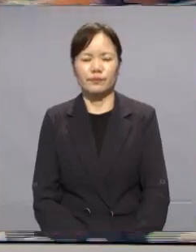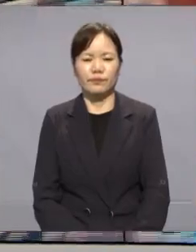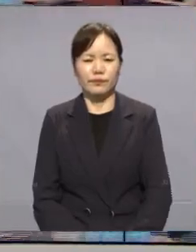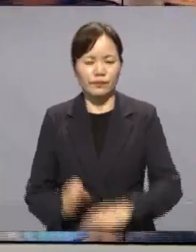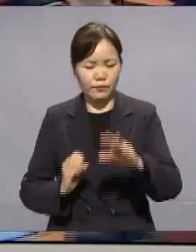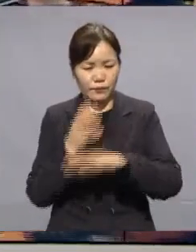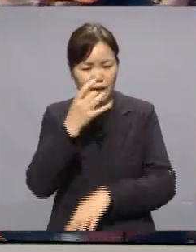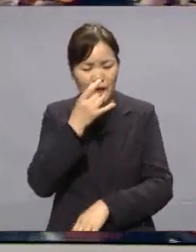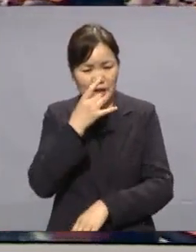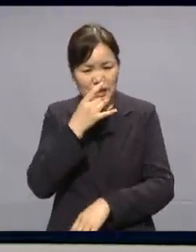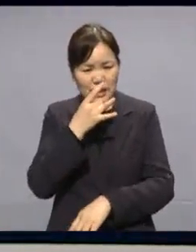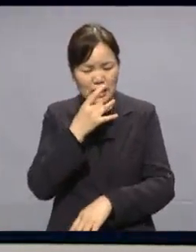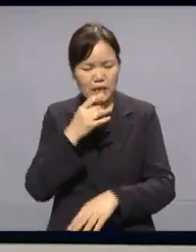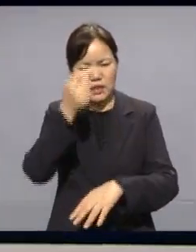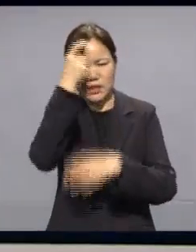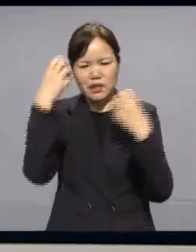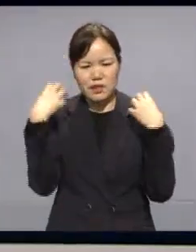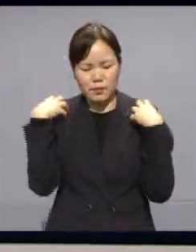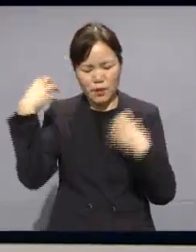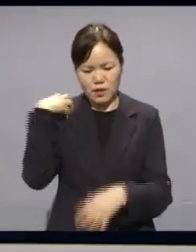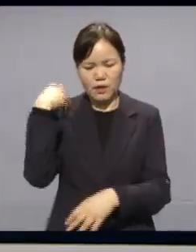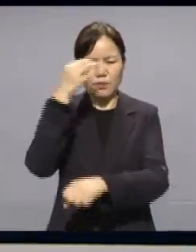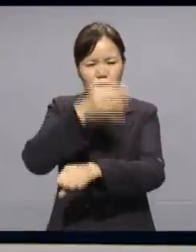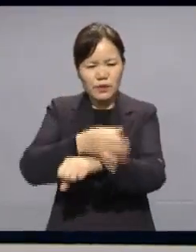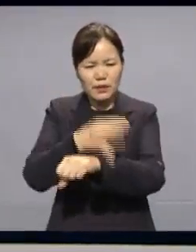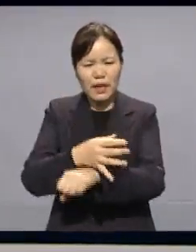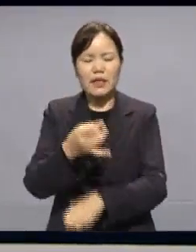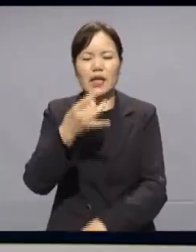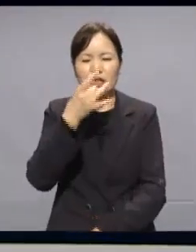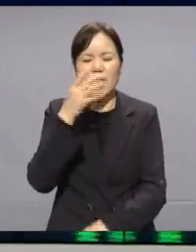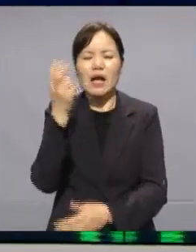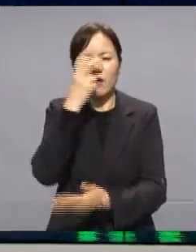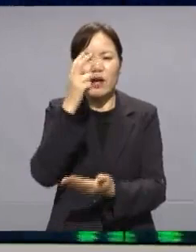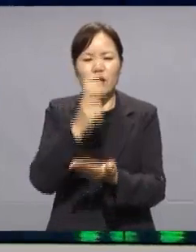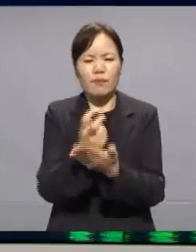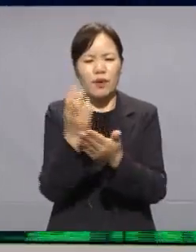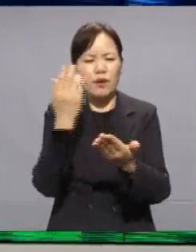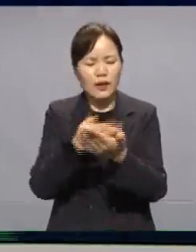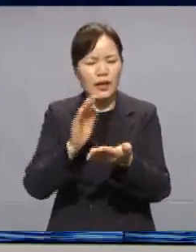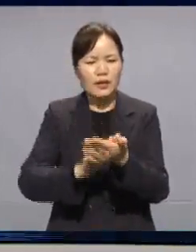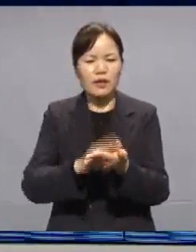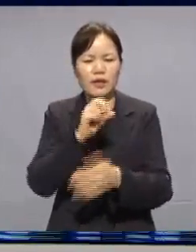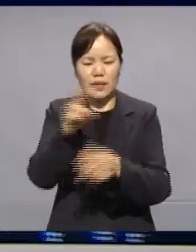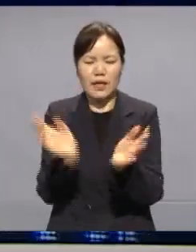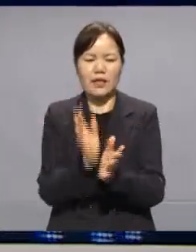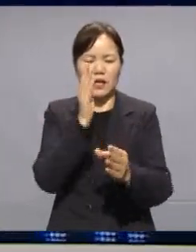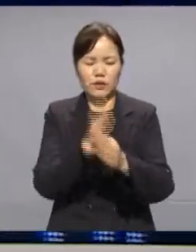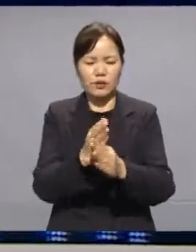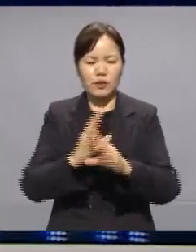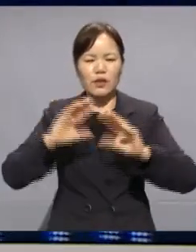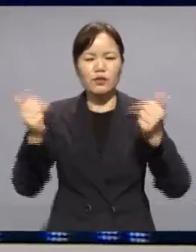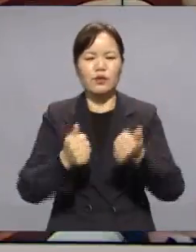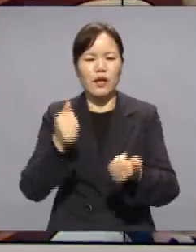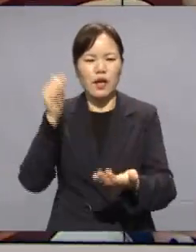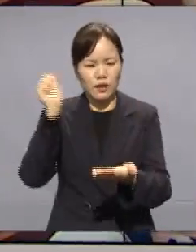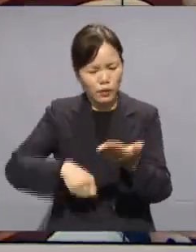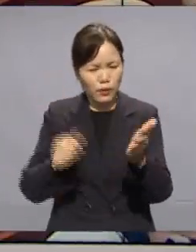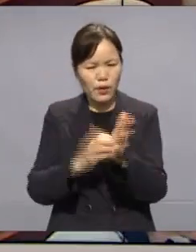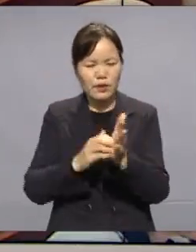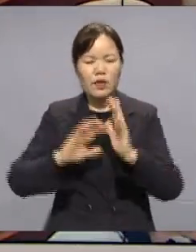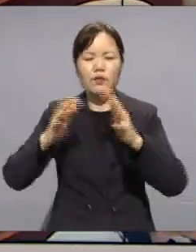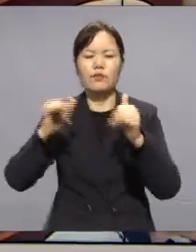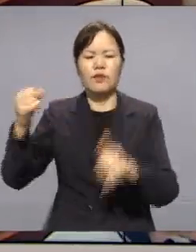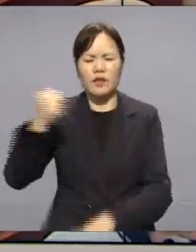초과 생산된 쌀을 정부가 의무 매입하는 양곡관리법 개정안이 야당 주도로 국회를 통과했습니다. 국민의힘은